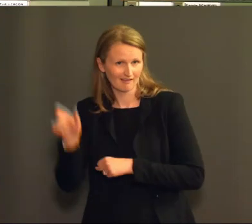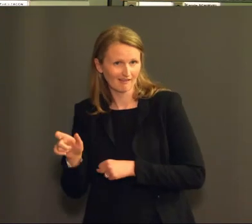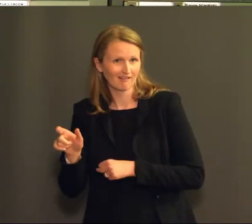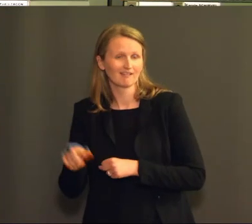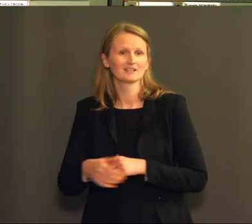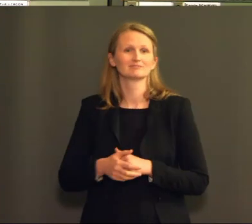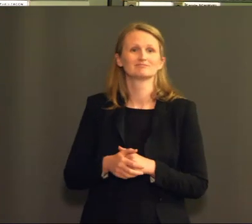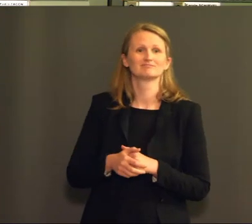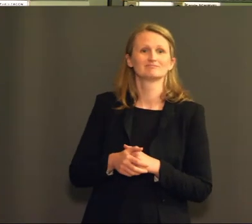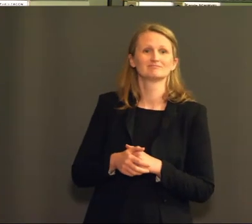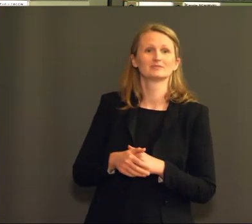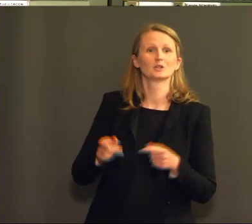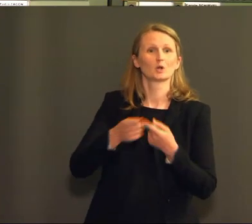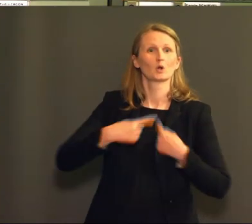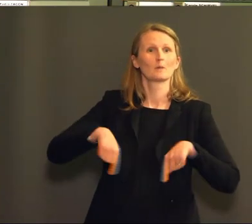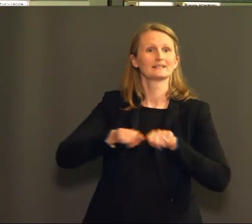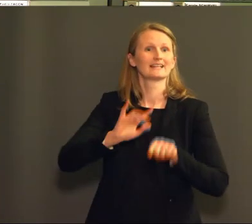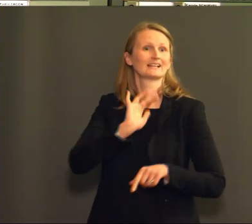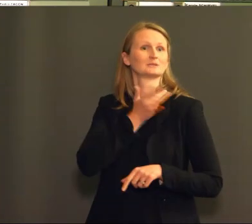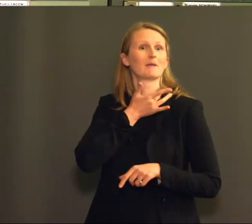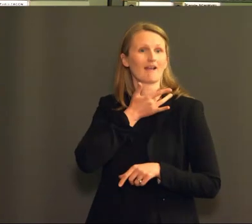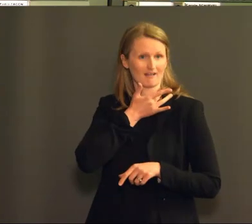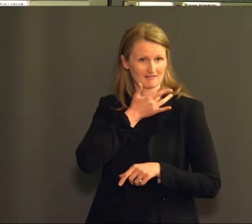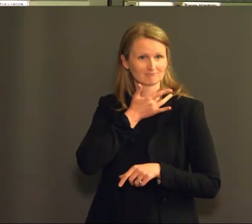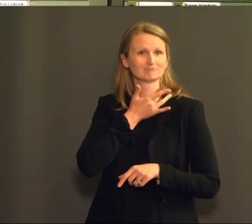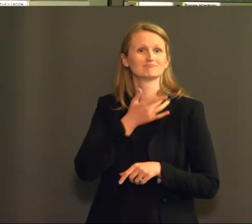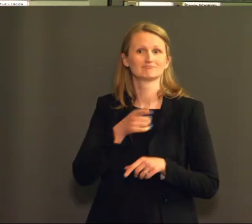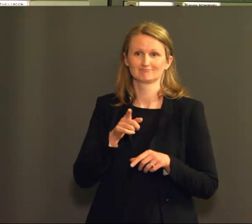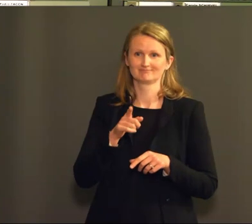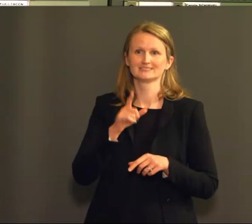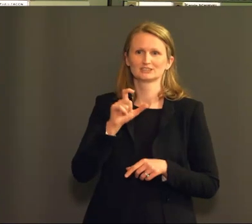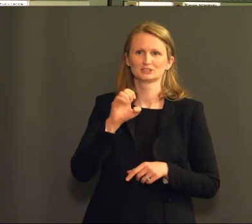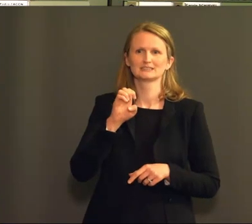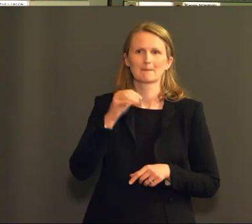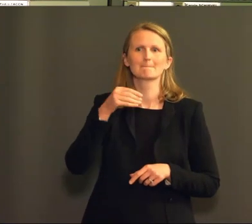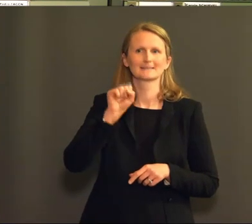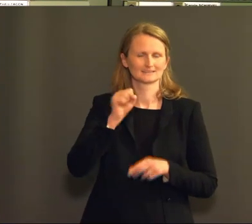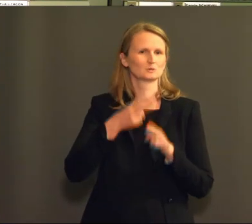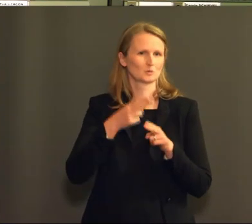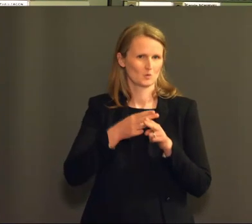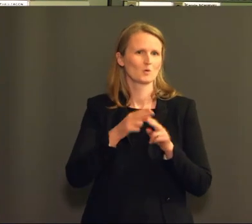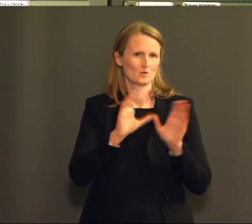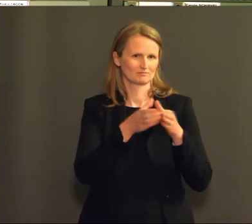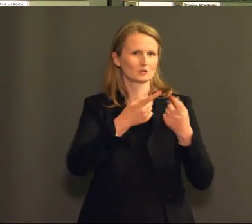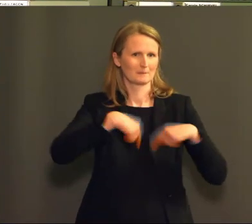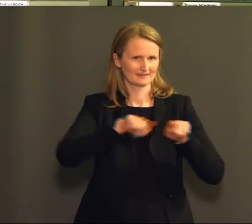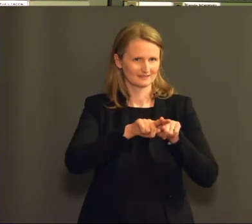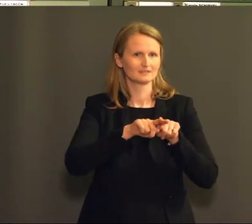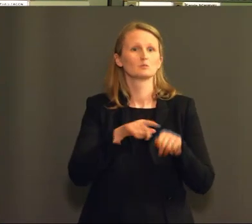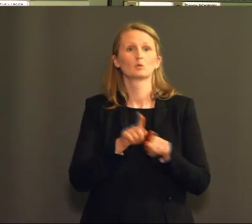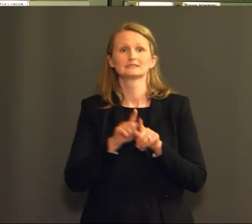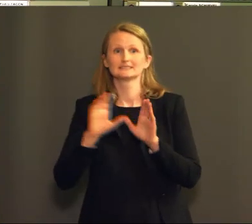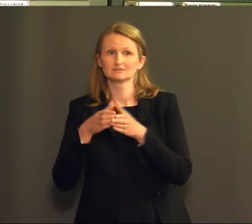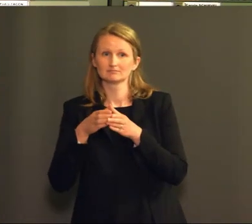et de la task force vaccination. Et nous allons commencer par un mot par Madame Schiervel du commissariat